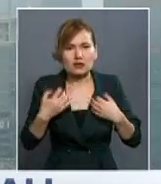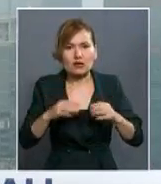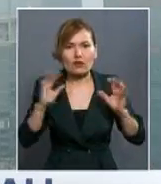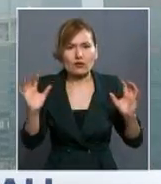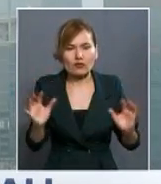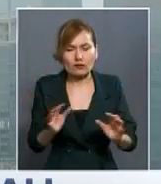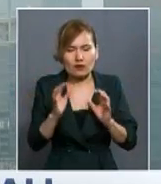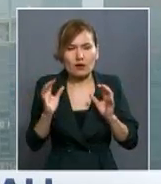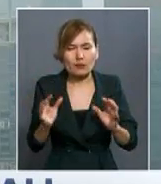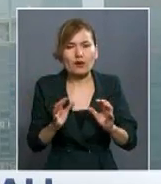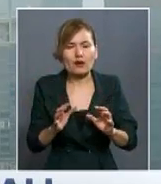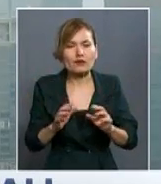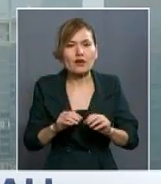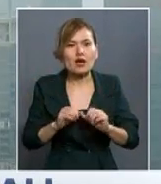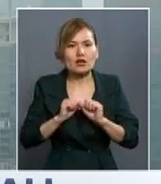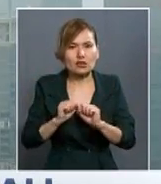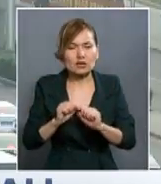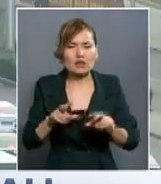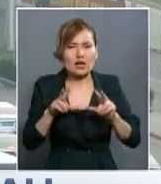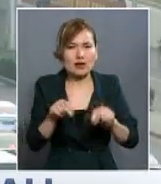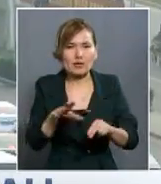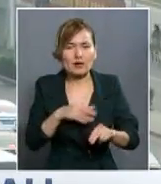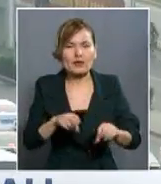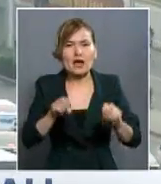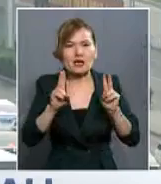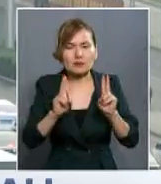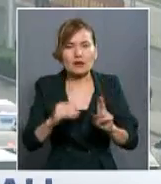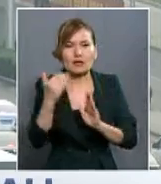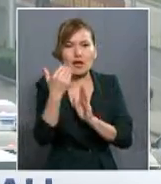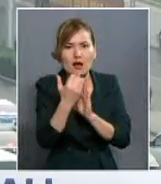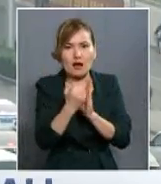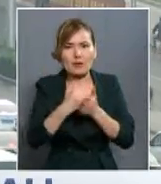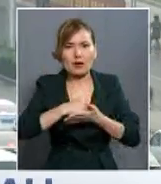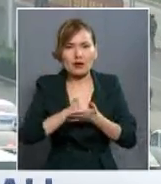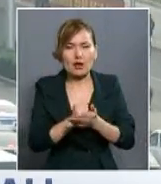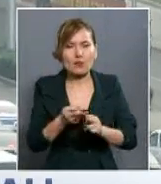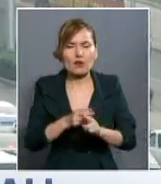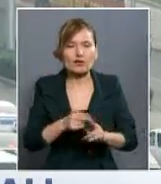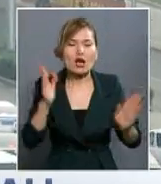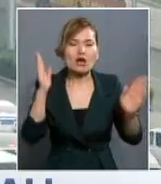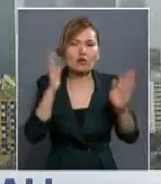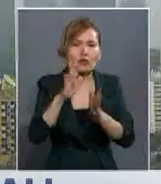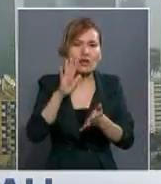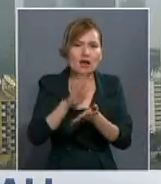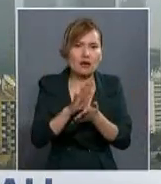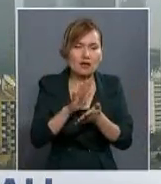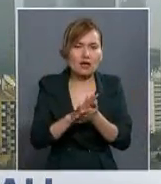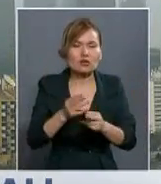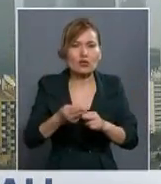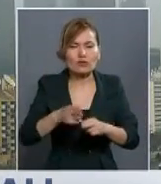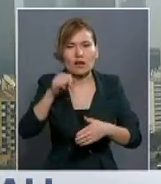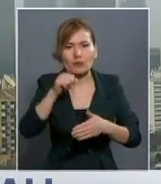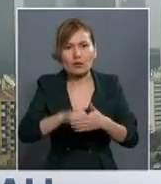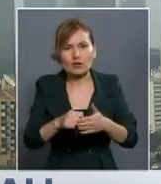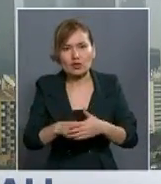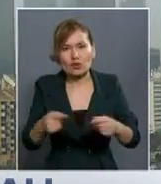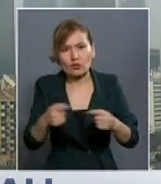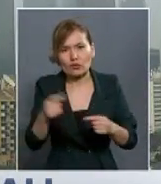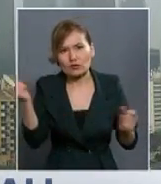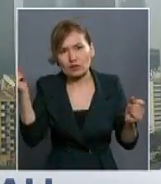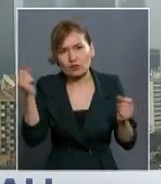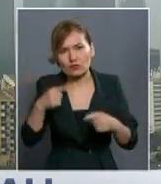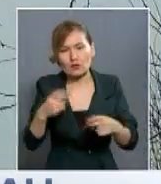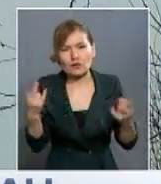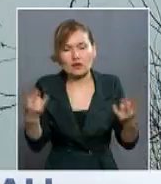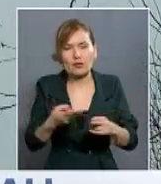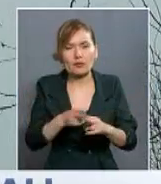мәлімдеді. Елдегі жетекші ғалымдарды біріктіретін арнайы ұйым құрып, түтіннің түсу салдарын анықтау және оны жою жұмыстары басталатынын айтты.